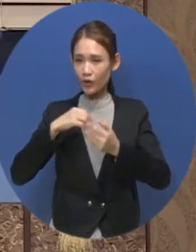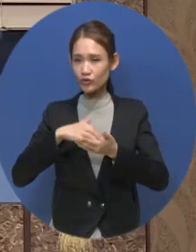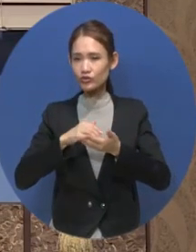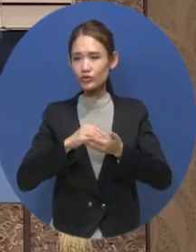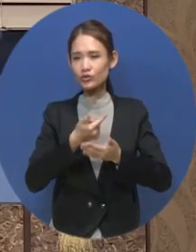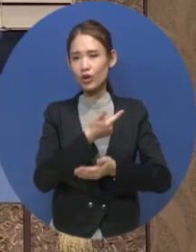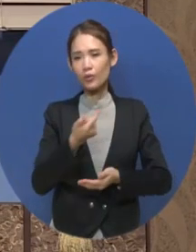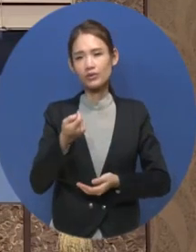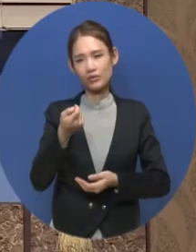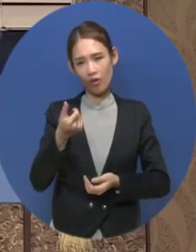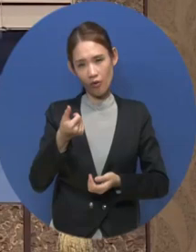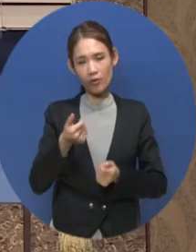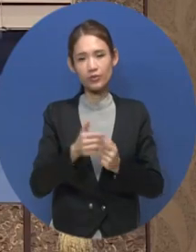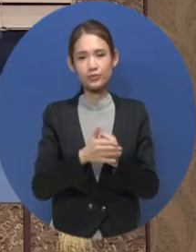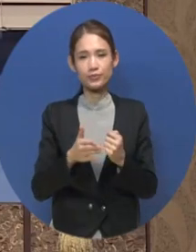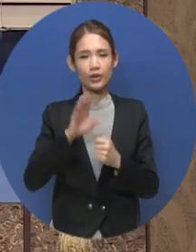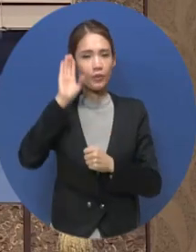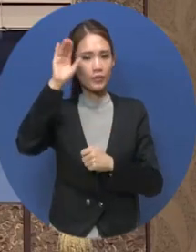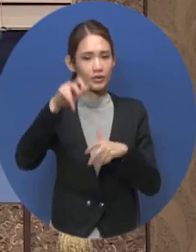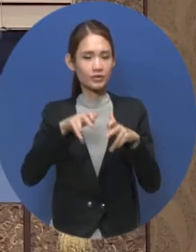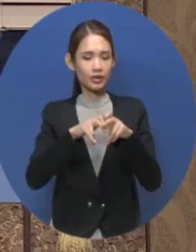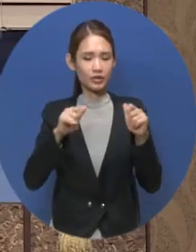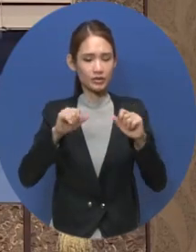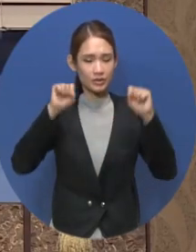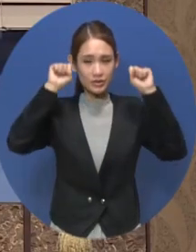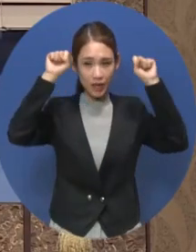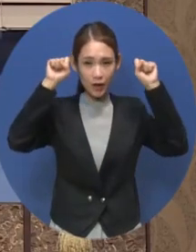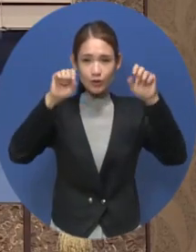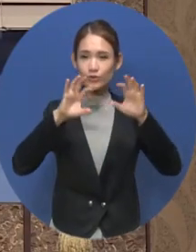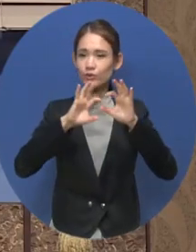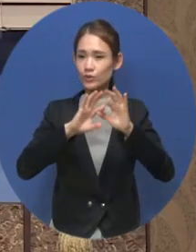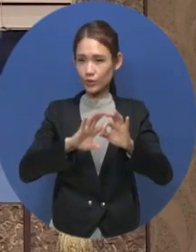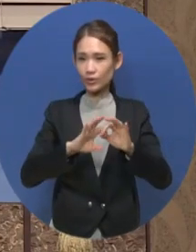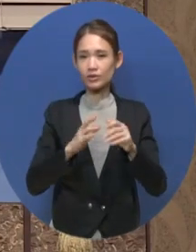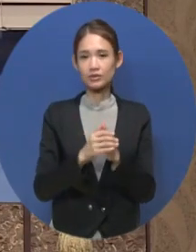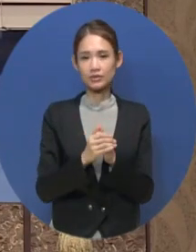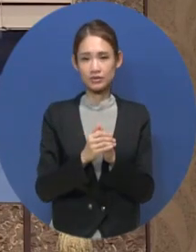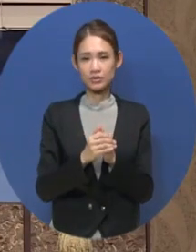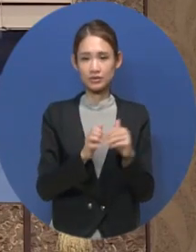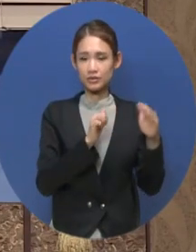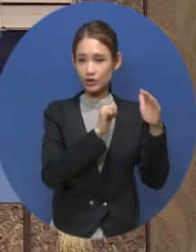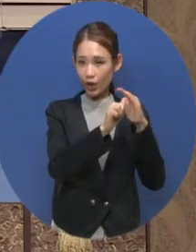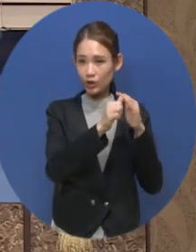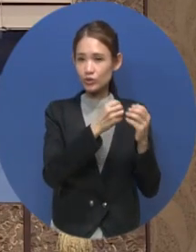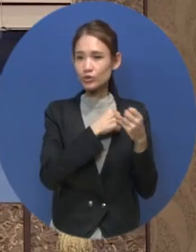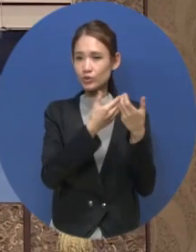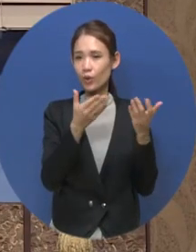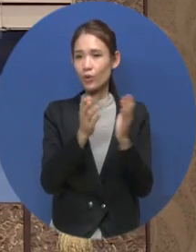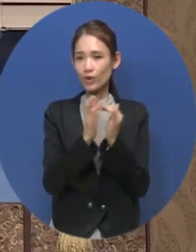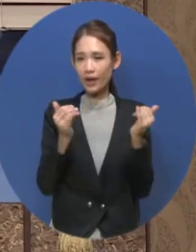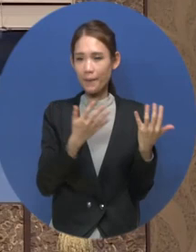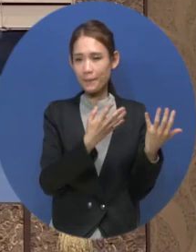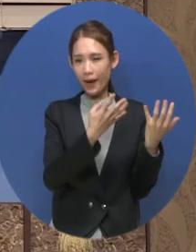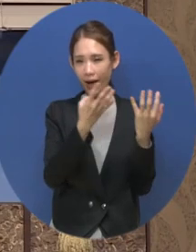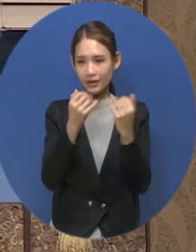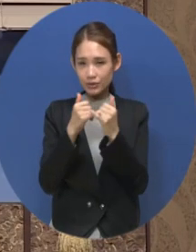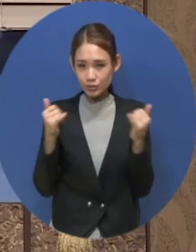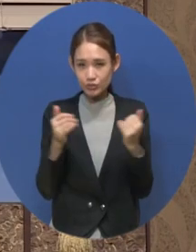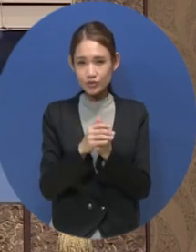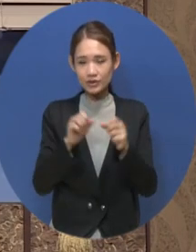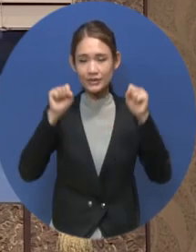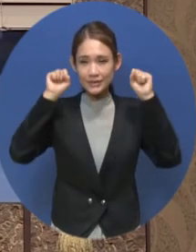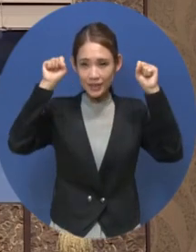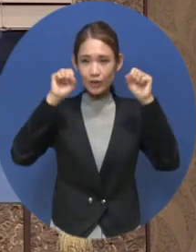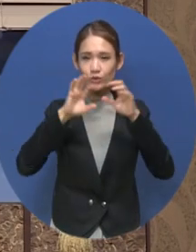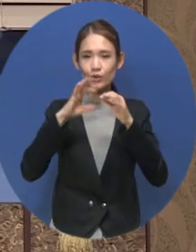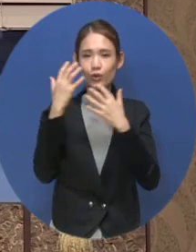그래서 앞으로 장애인 체육을 통해 가지고 우리 선수나 동호인이나 많은 분들이 네. 체육을